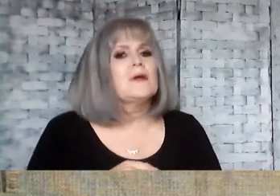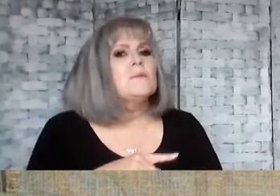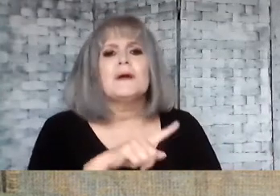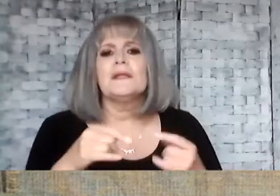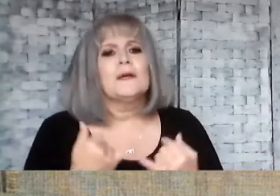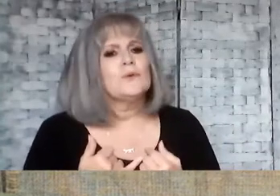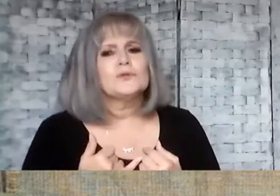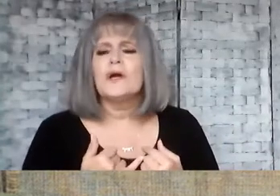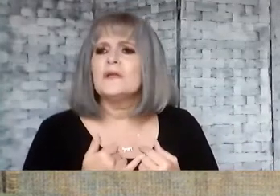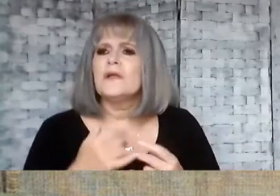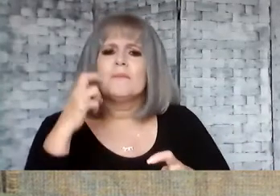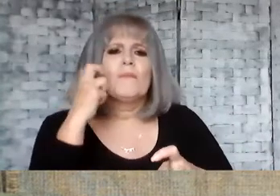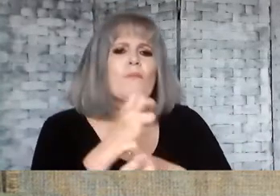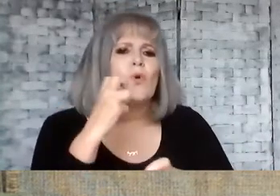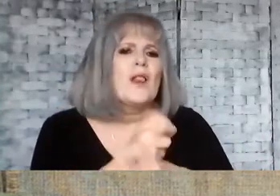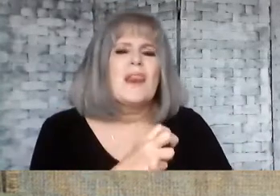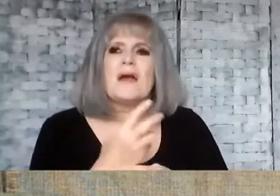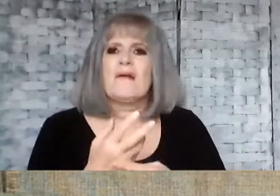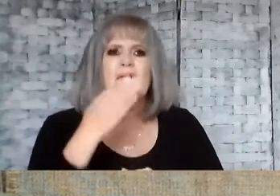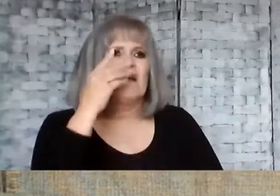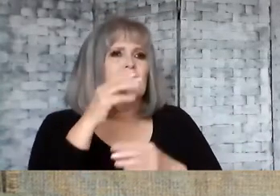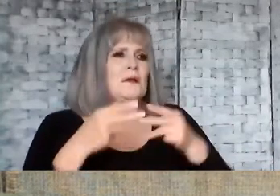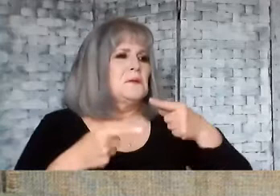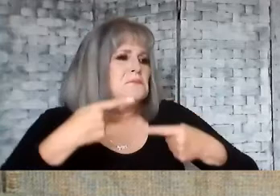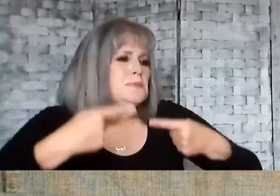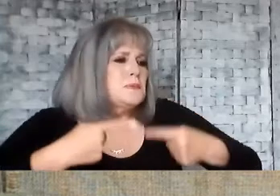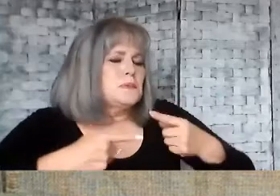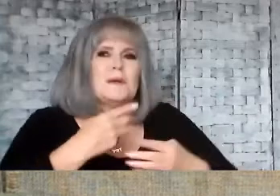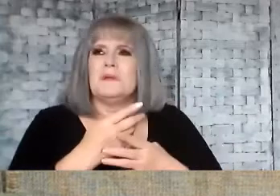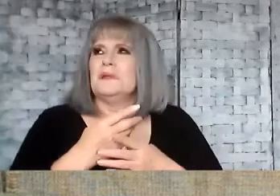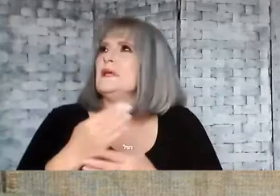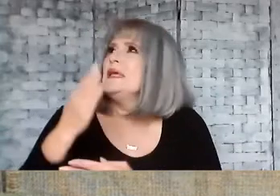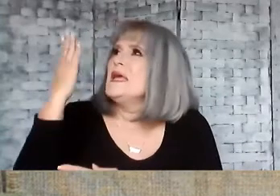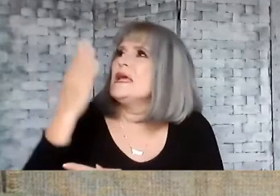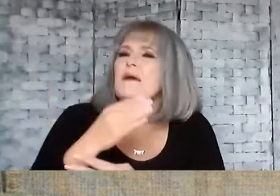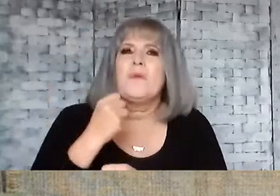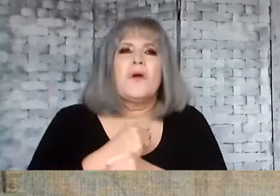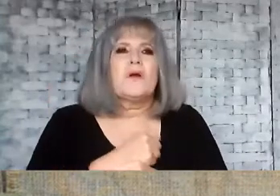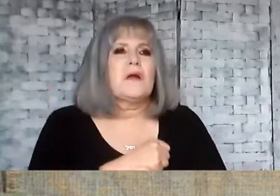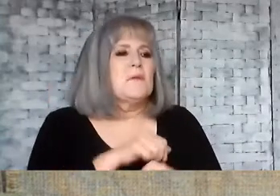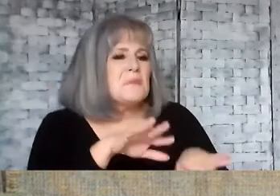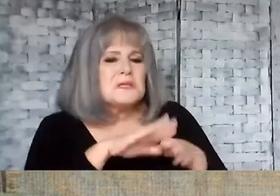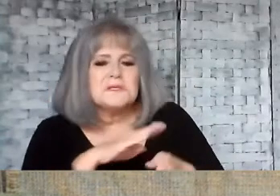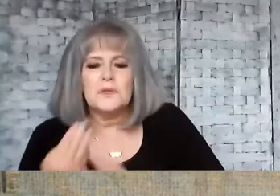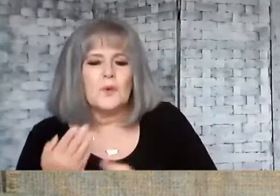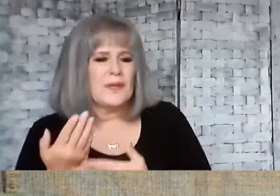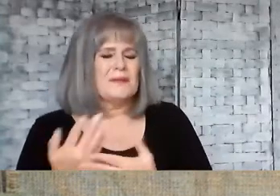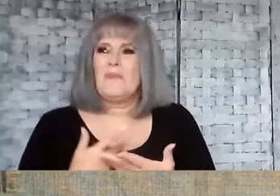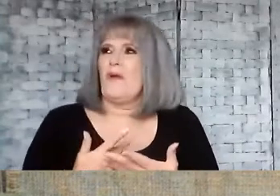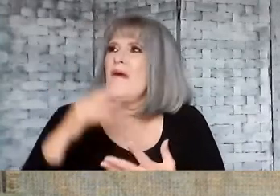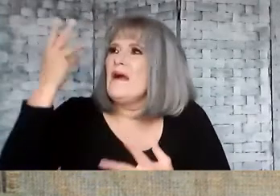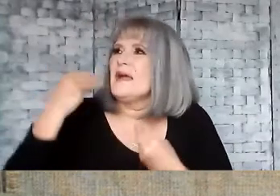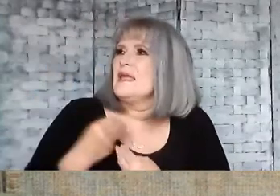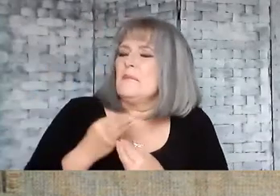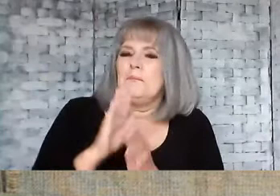'n ingewikkelde redenasies. Is het die Here wat die mense doodgemaak? Ons het gedink die Here gee bekering en vergifnis. Ons het dit dan nou net gehoor in die